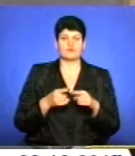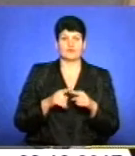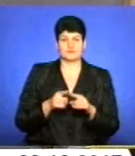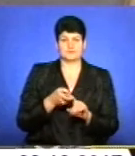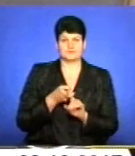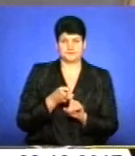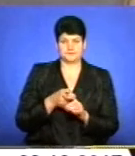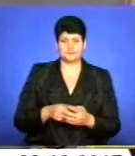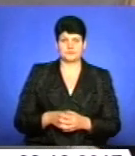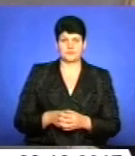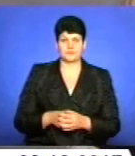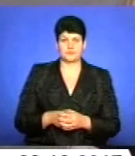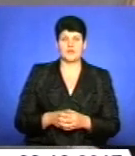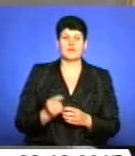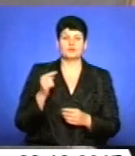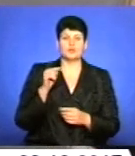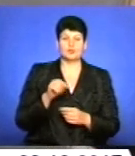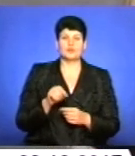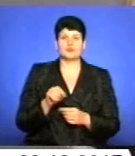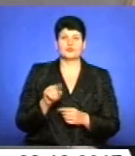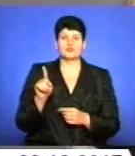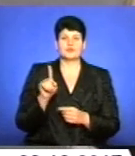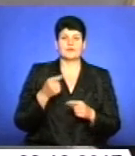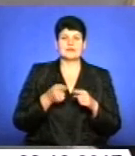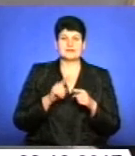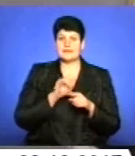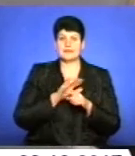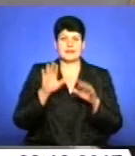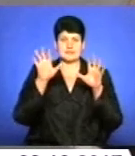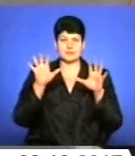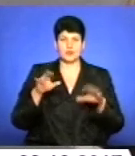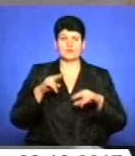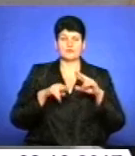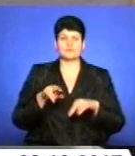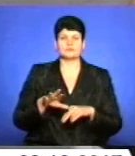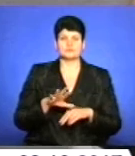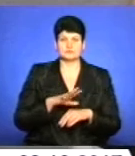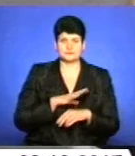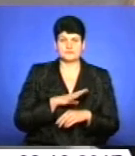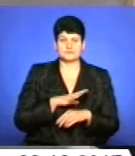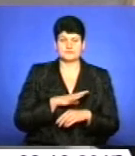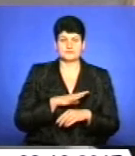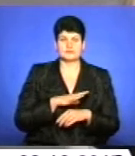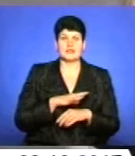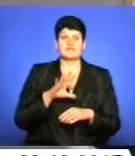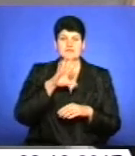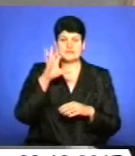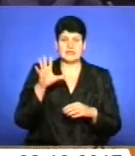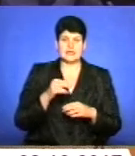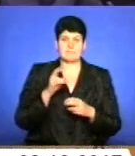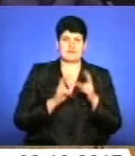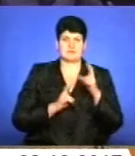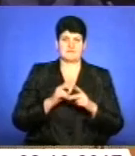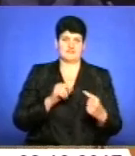приводу. Тому таке, щоб це незаконне будівництво продовжувалося, взагалі, звичайно, підприємці